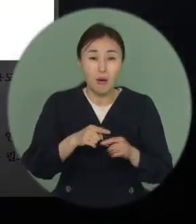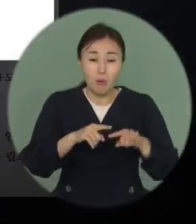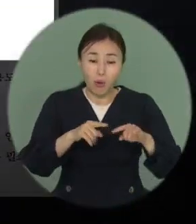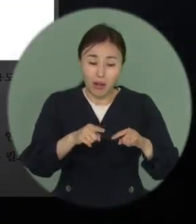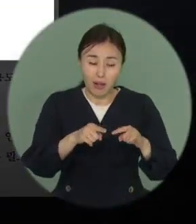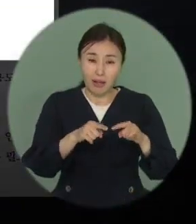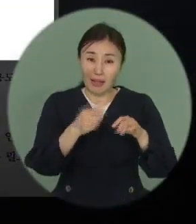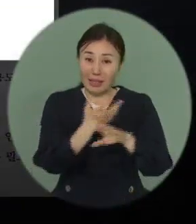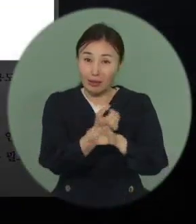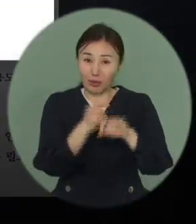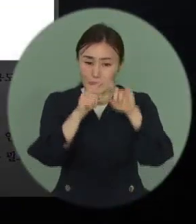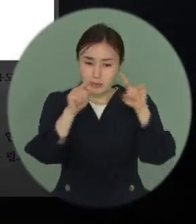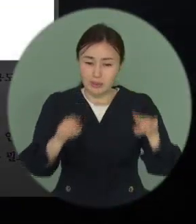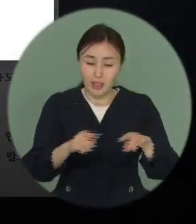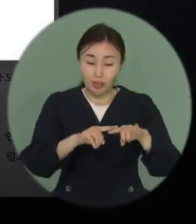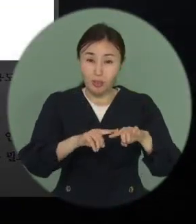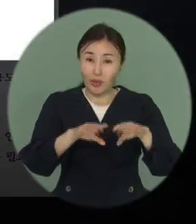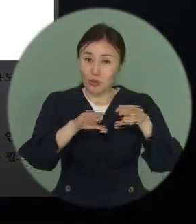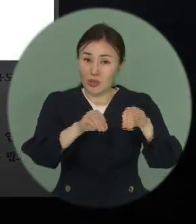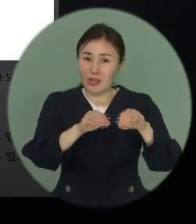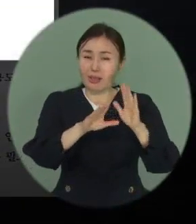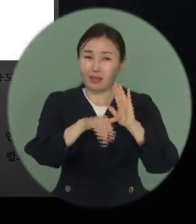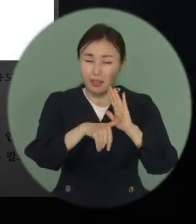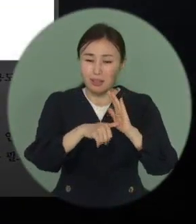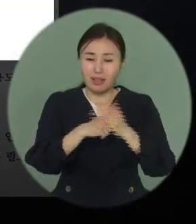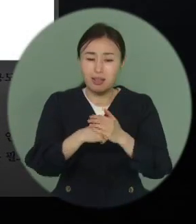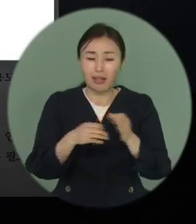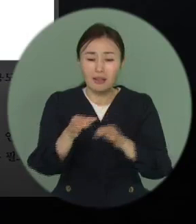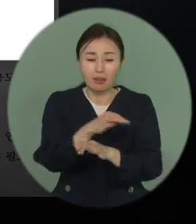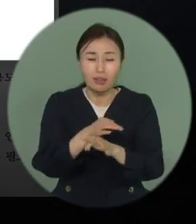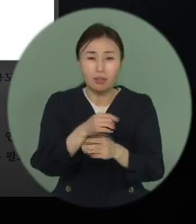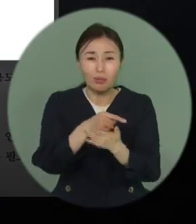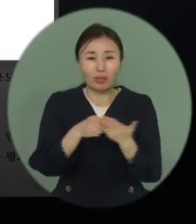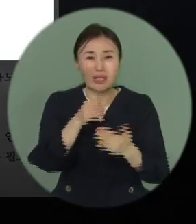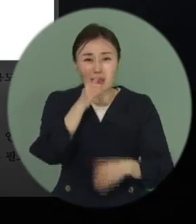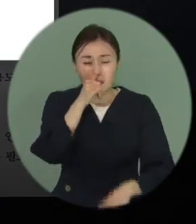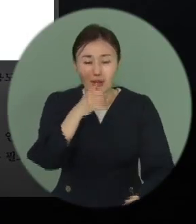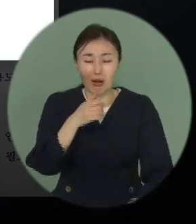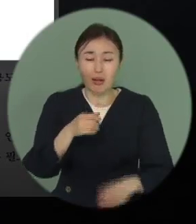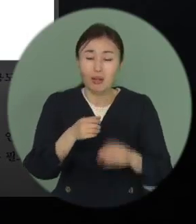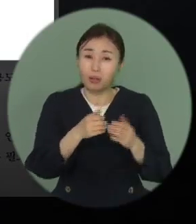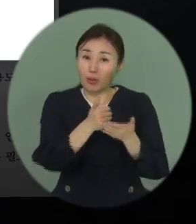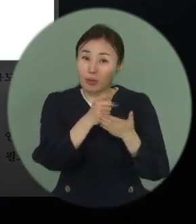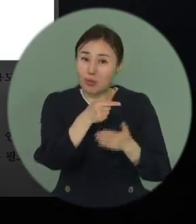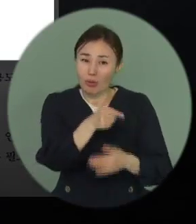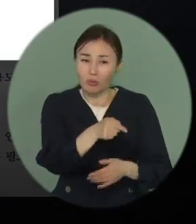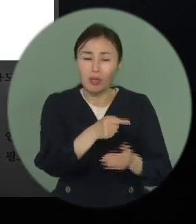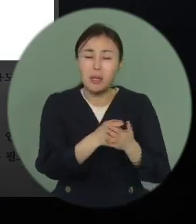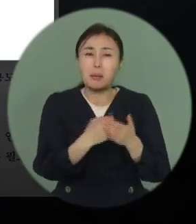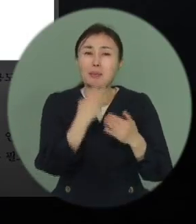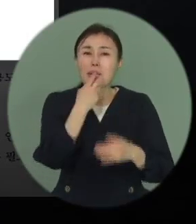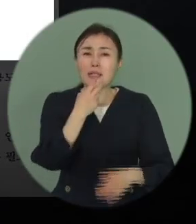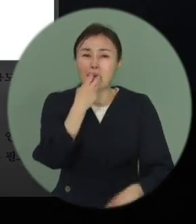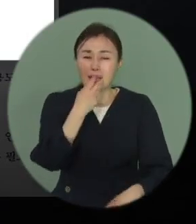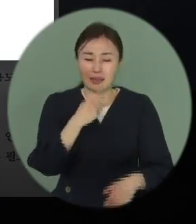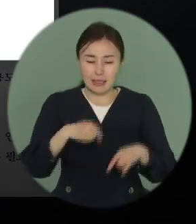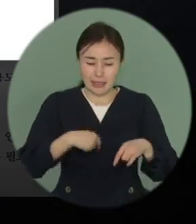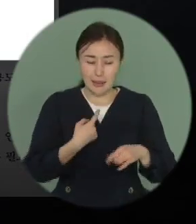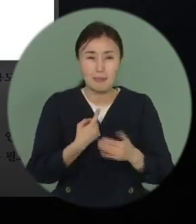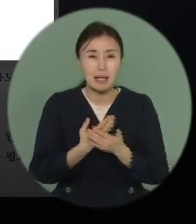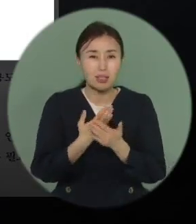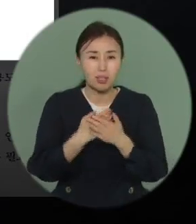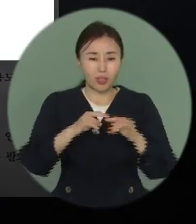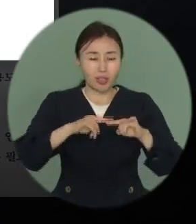약관에 전기공급이 중지될 경우 경제적 손실이 발생될 우려가 있는 고객은 비상용 자가 발전기 등